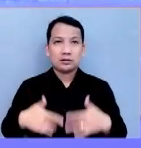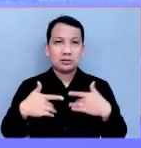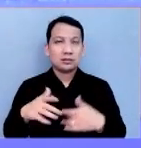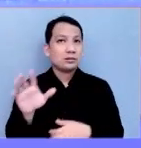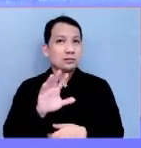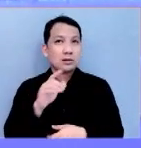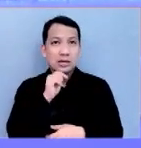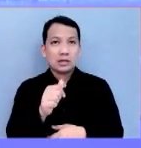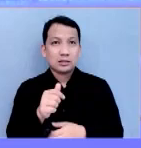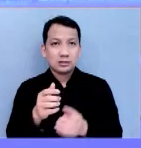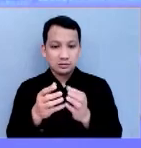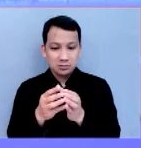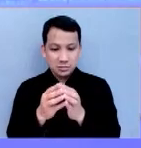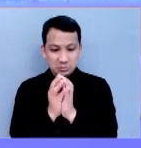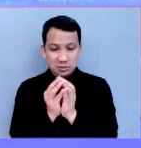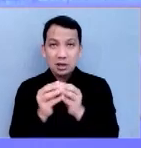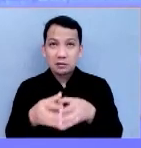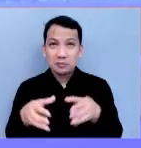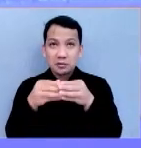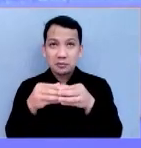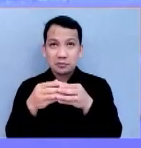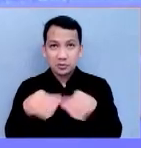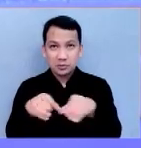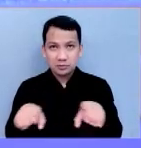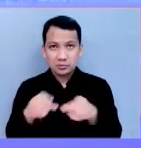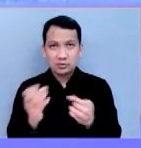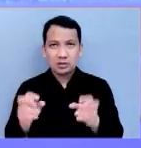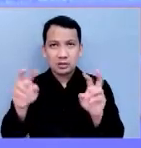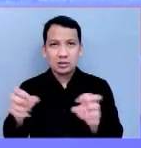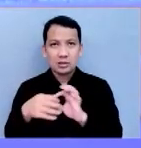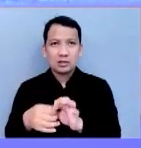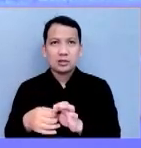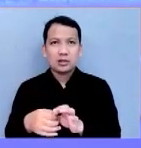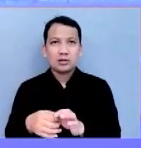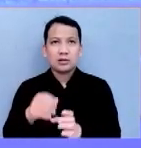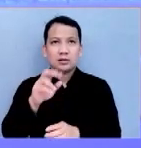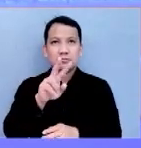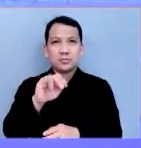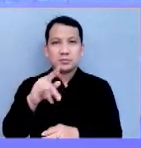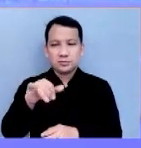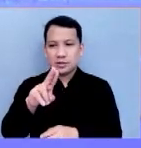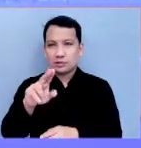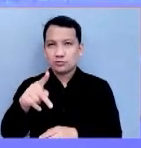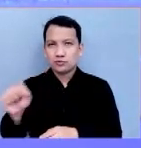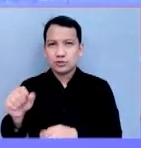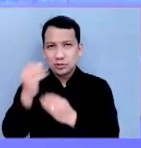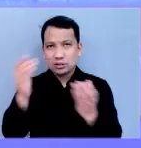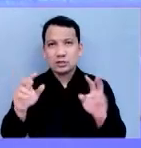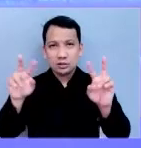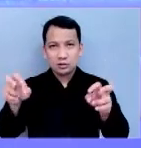po napisa mula sa itlog. Kaya naman ang tawag sa kanila, viviparus, as in from the Latin